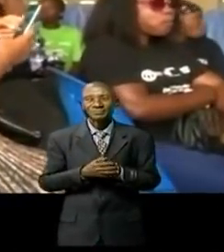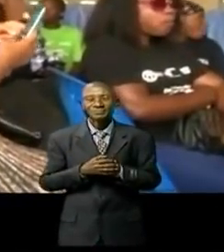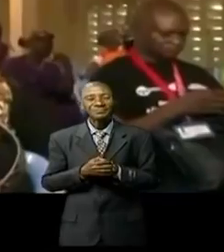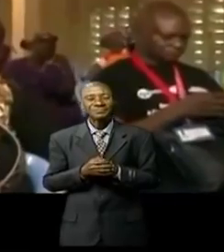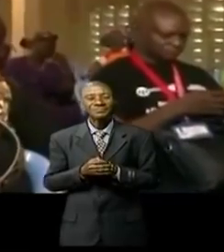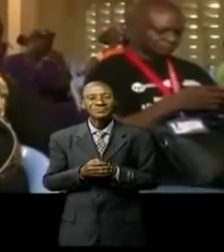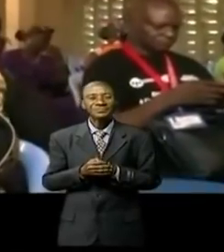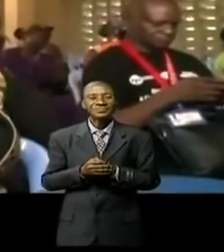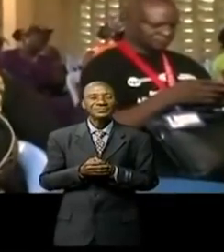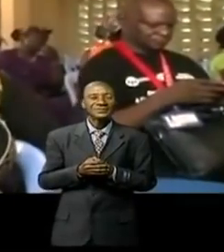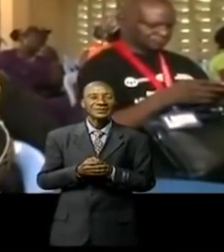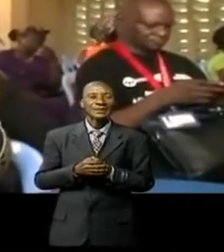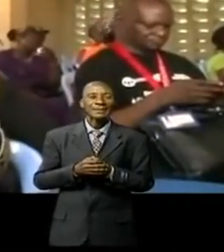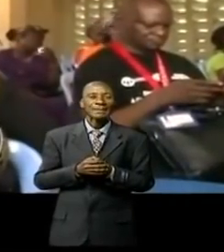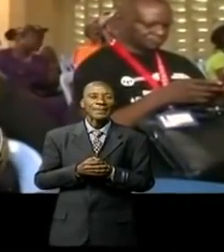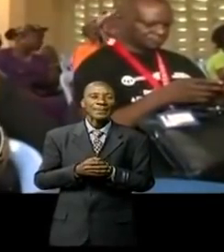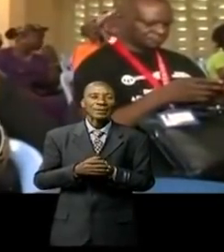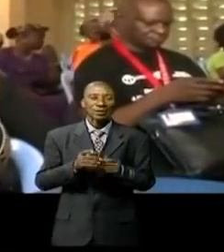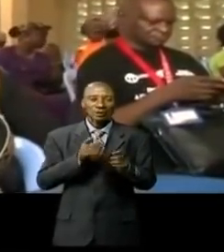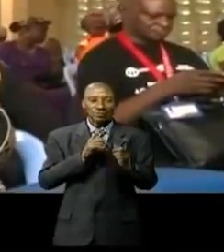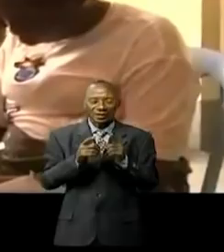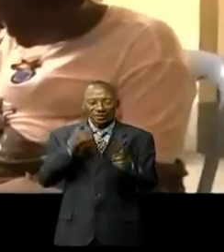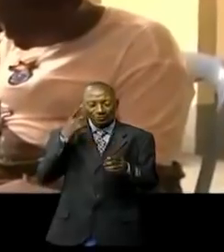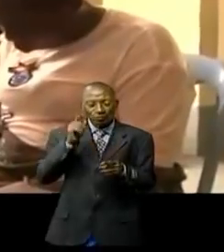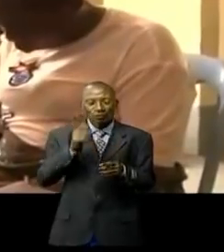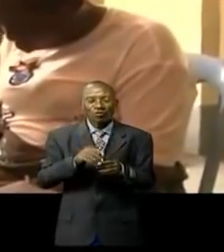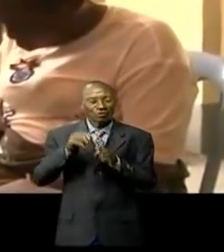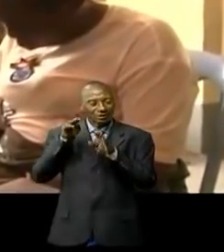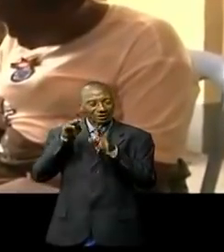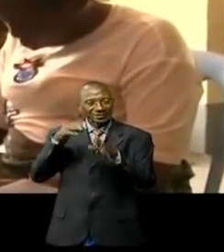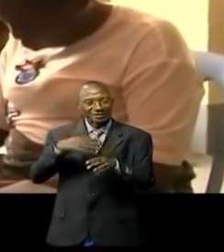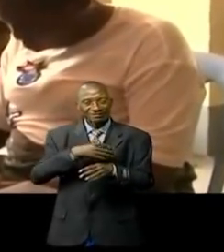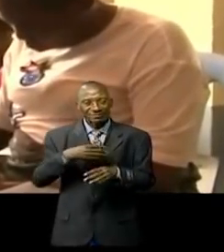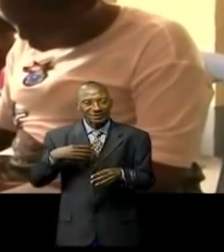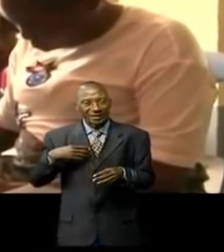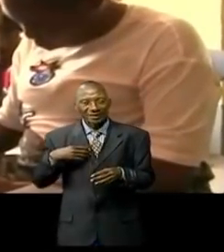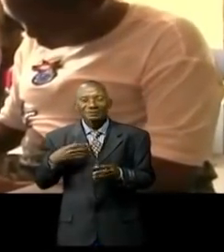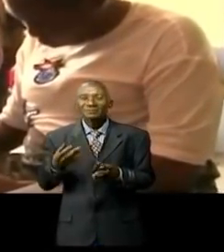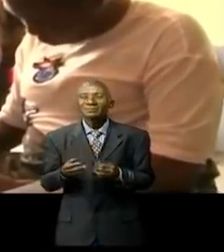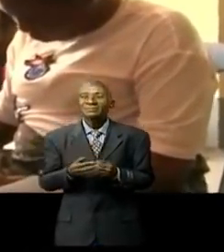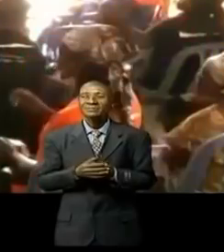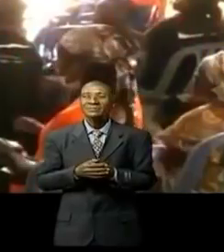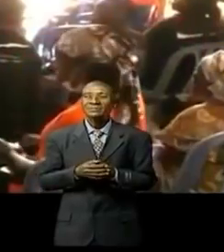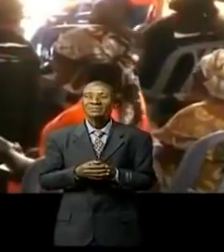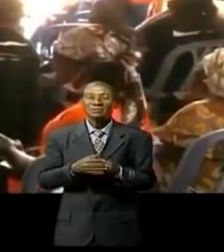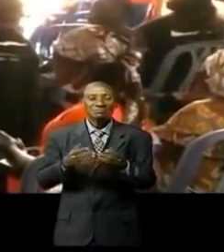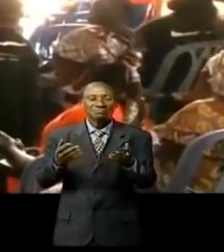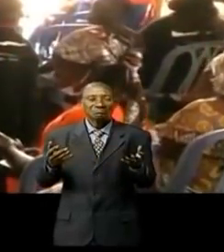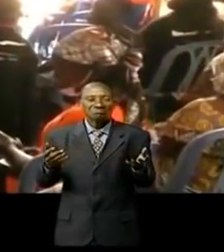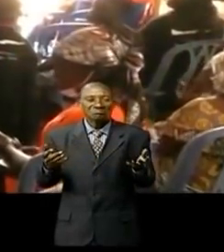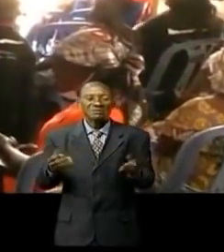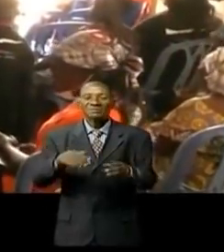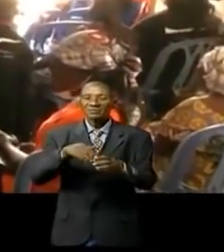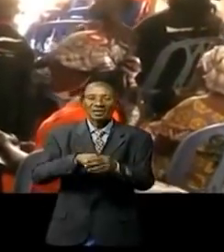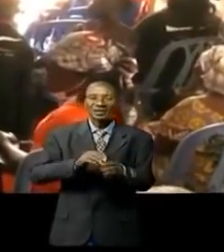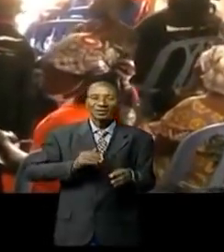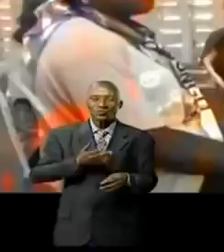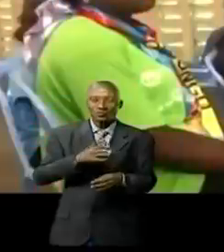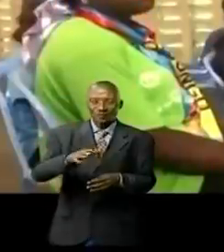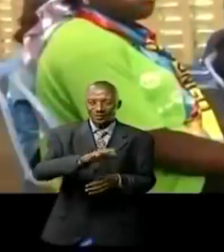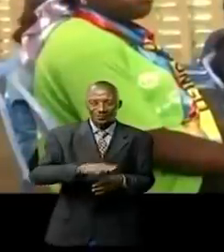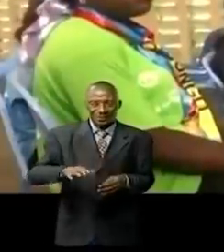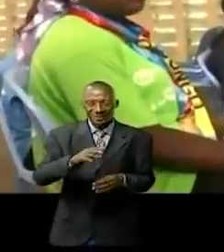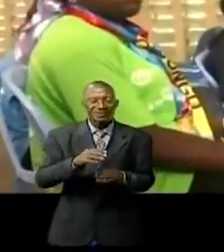connaître l'entrepreneuriat féminin en vue de leur permettre quitter l'informel vers le formel. C'est l'objectif